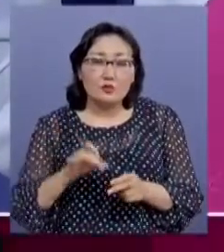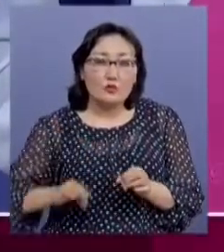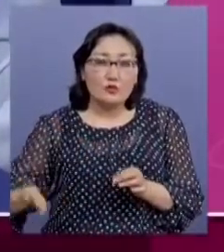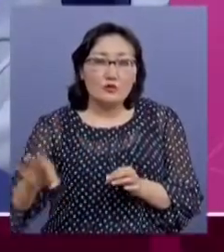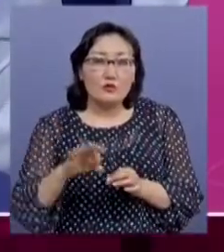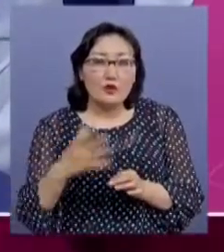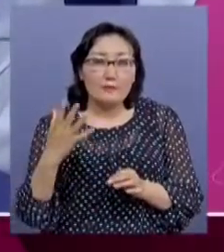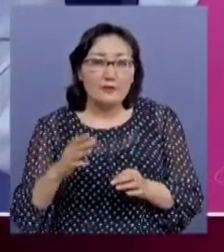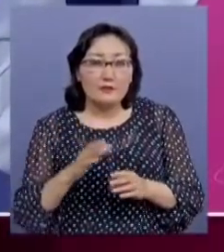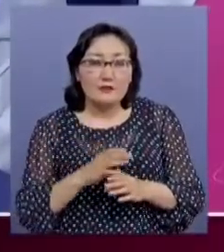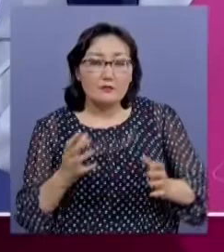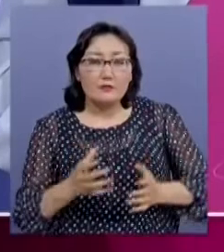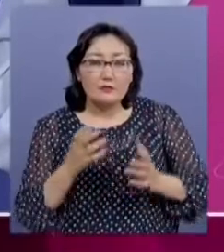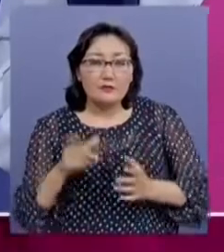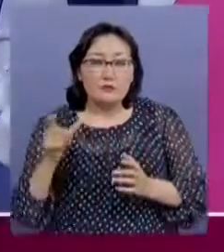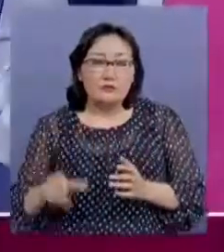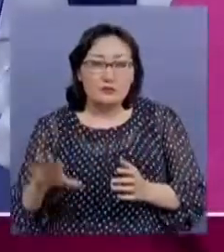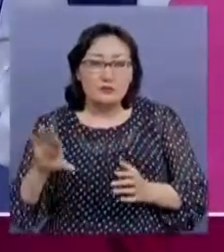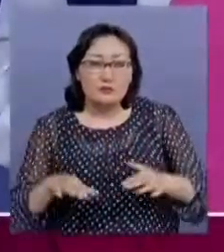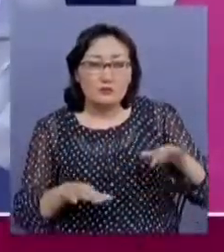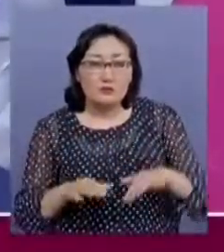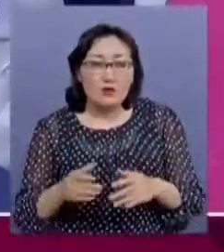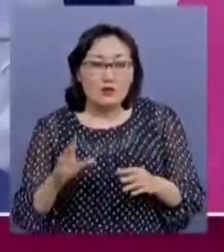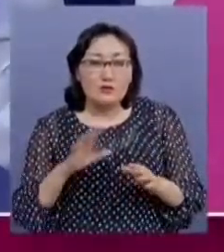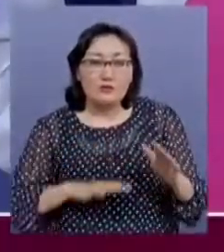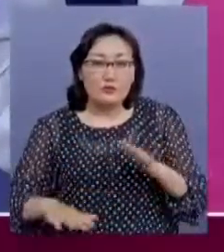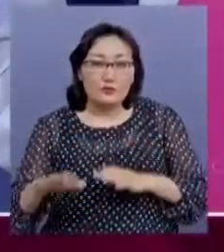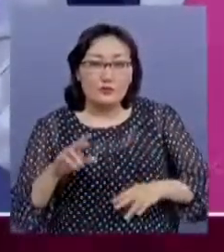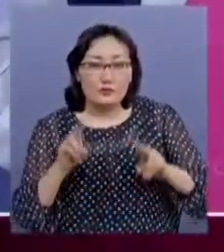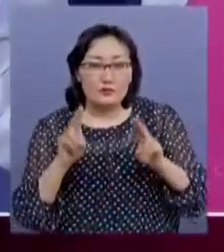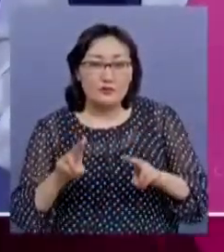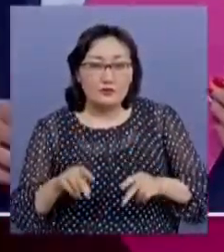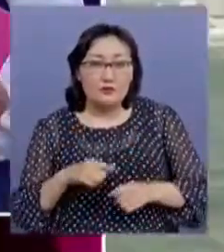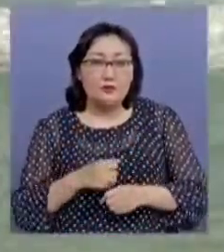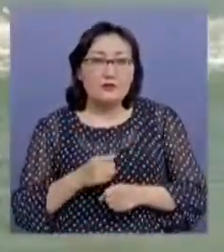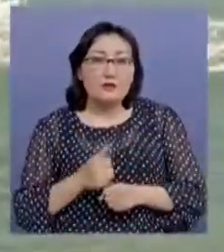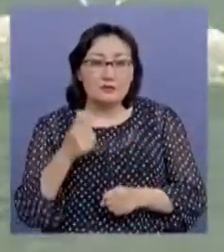көлді екі жағынан күзетуде. Олар суда жүзу ережелерін қатаң сақтауды ескертеді.